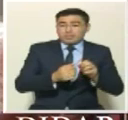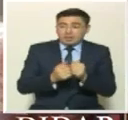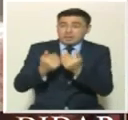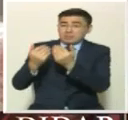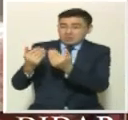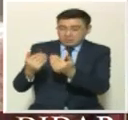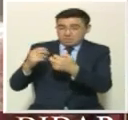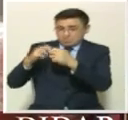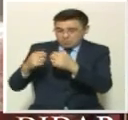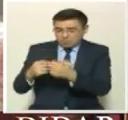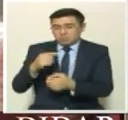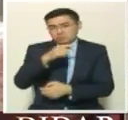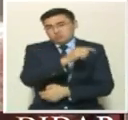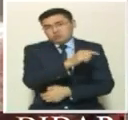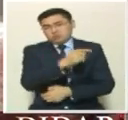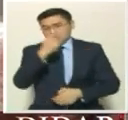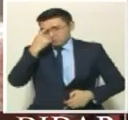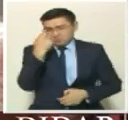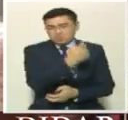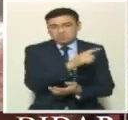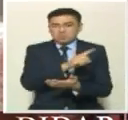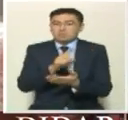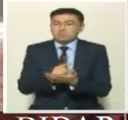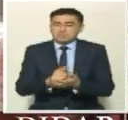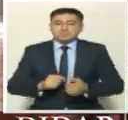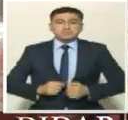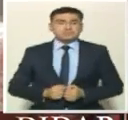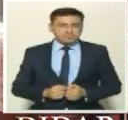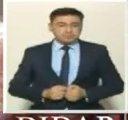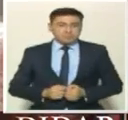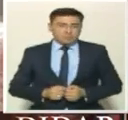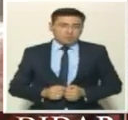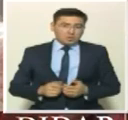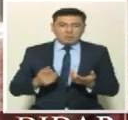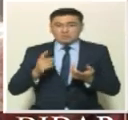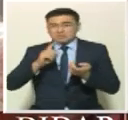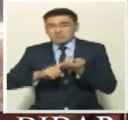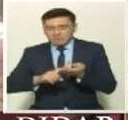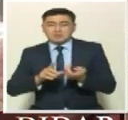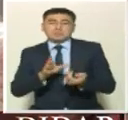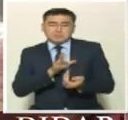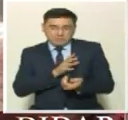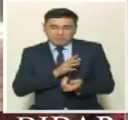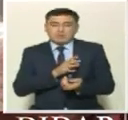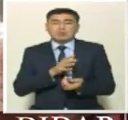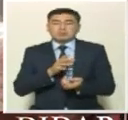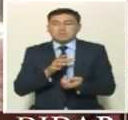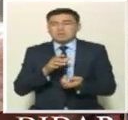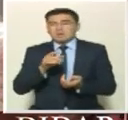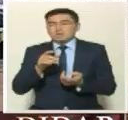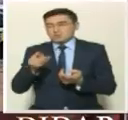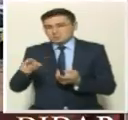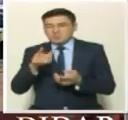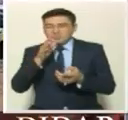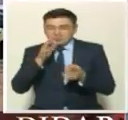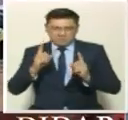жатқан ақпаратты, сондықтан ол дер кезінде шара салынып жатыр. Ал енді жаңағыдай техникалық мүмкіншіліктерге қарай кейде іске қоса алмай қалатын уақыттар да